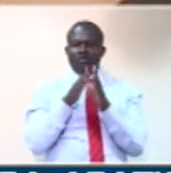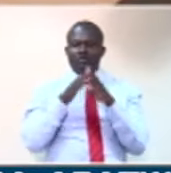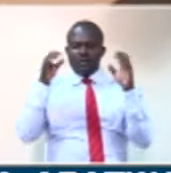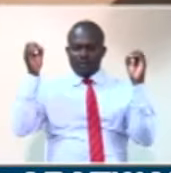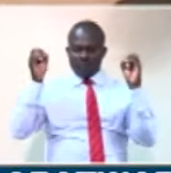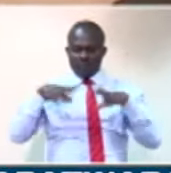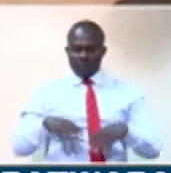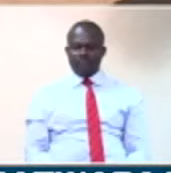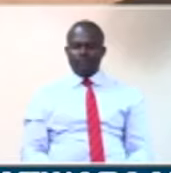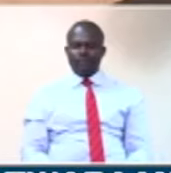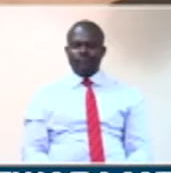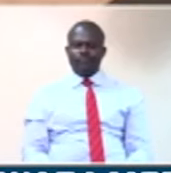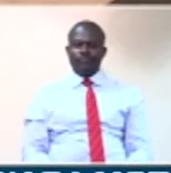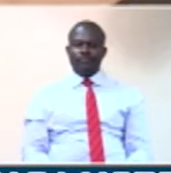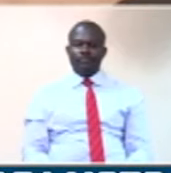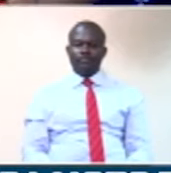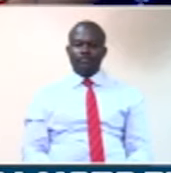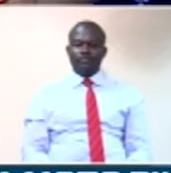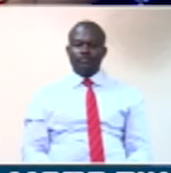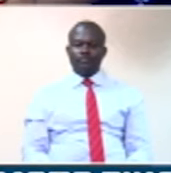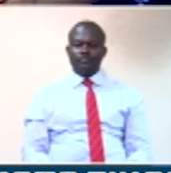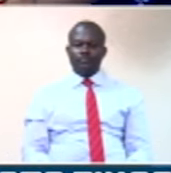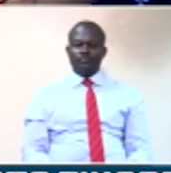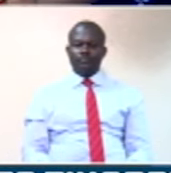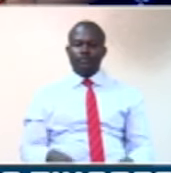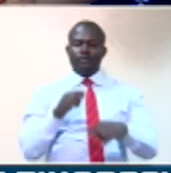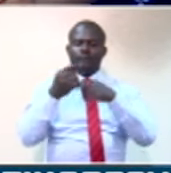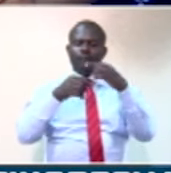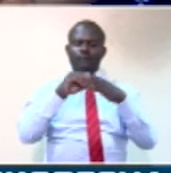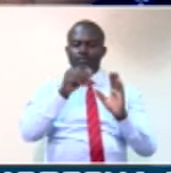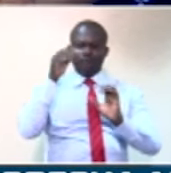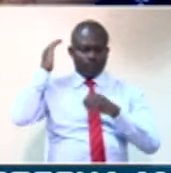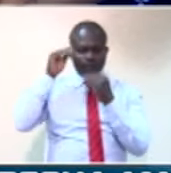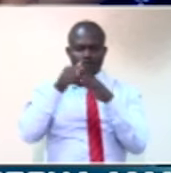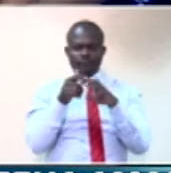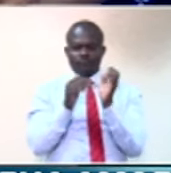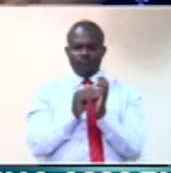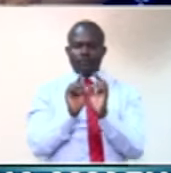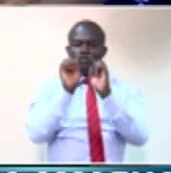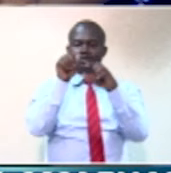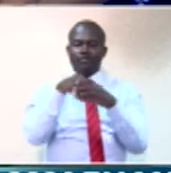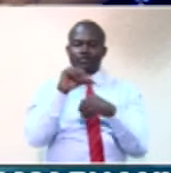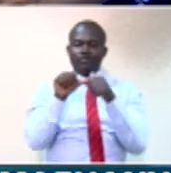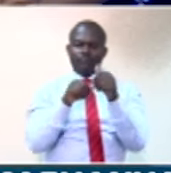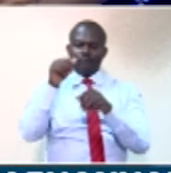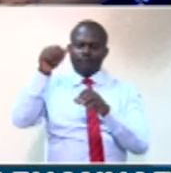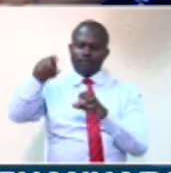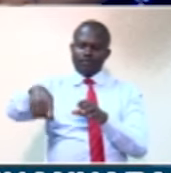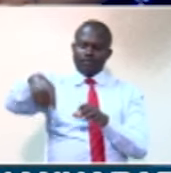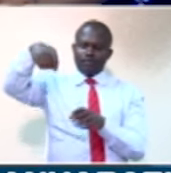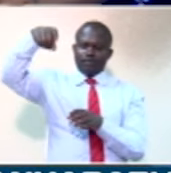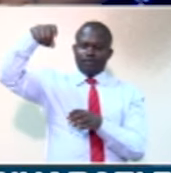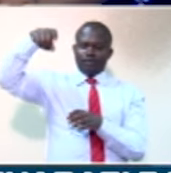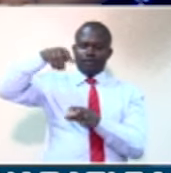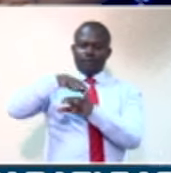Kigali. Mbabazi Dorothy, i Kigali. Reka dukomeze n'andi makuru ariko noneho tujya mu bijyanye n'uburobyi. Pole